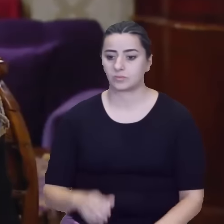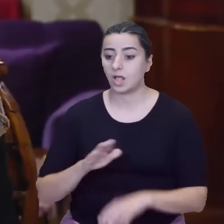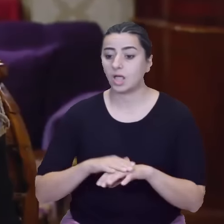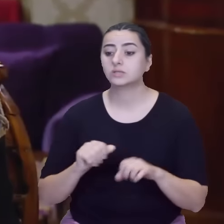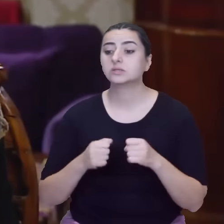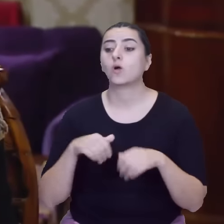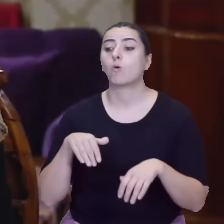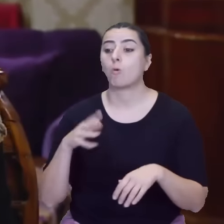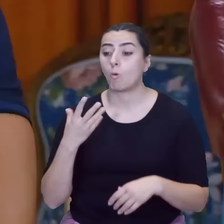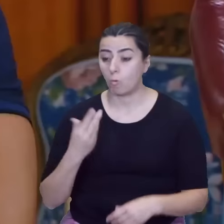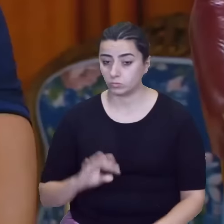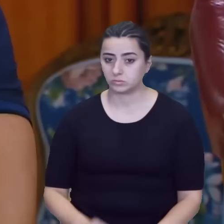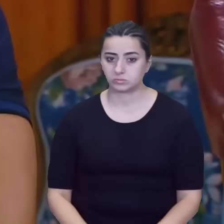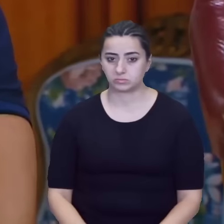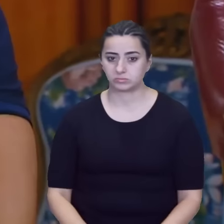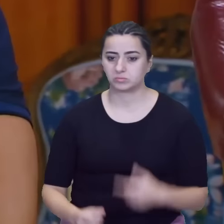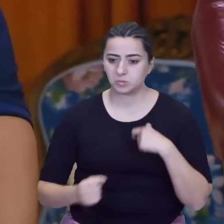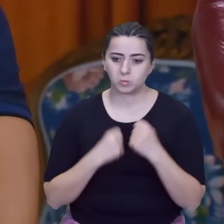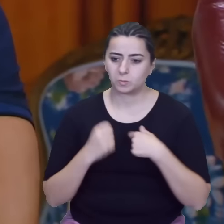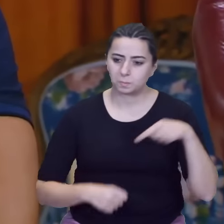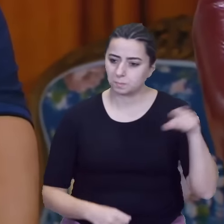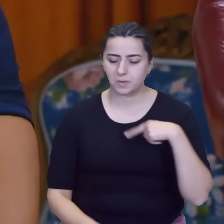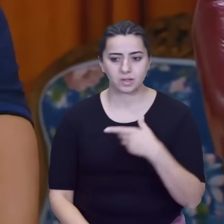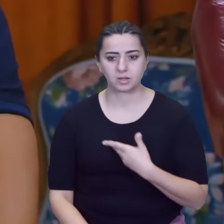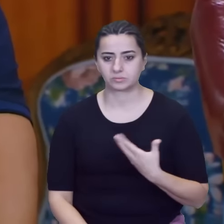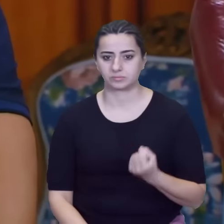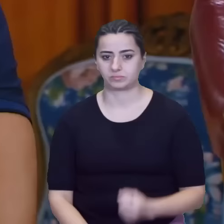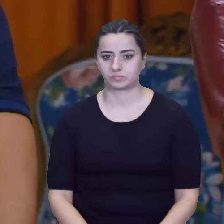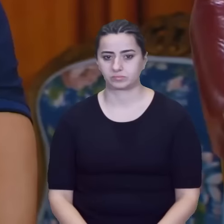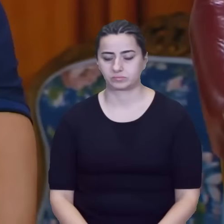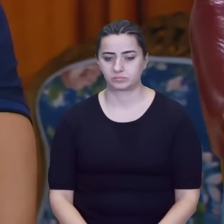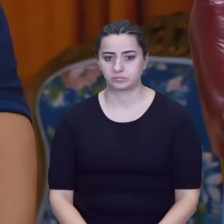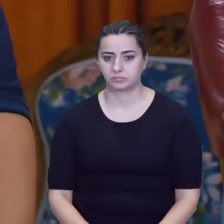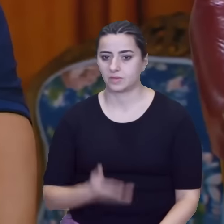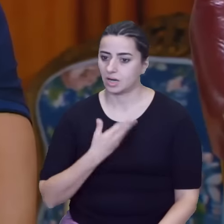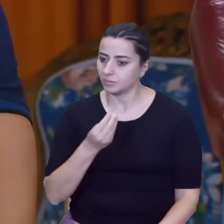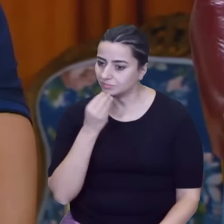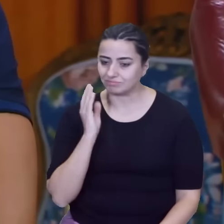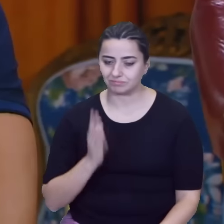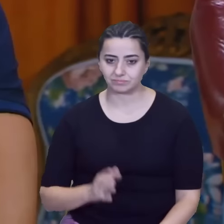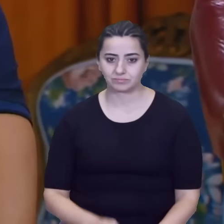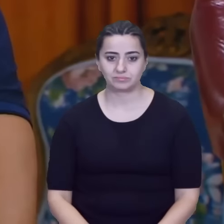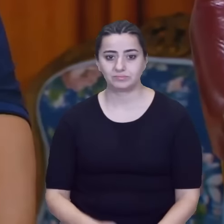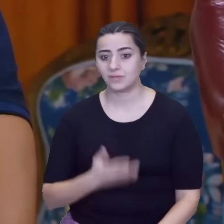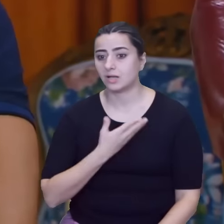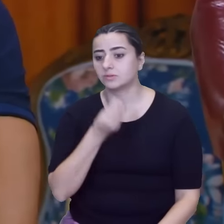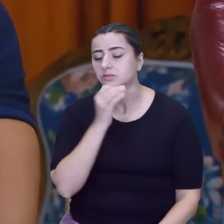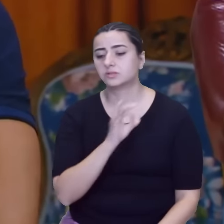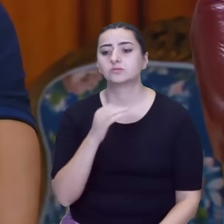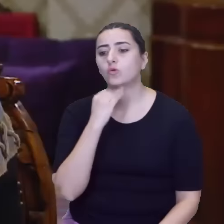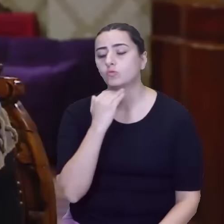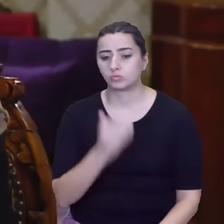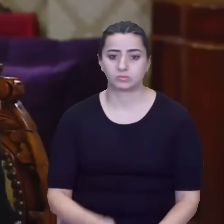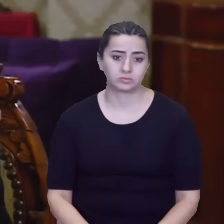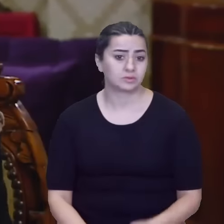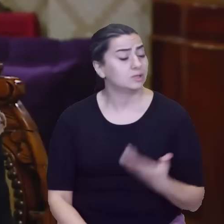Ayağım sakat olmayacaktı ki. Bir koşu gider alır gelirdim ben bakkalda. Ekmekli yerdim böyle. Ekmeksiz yiyemem ben Gülden